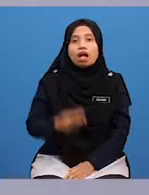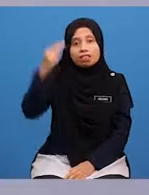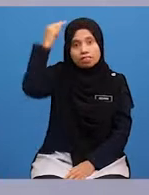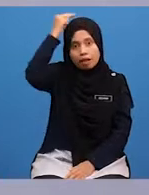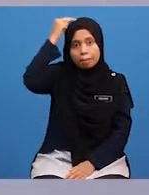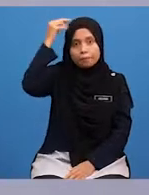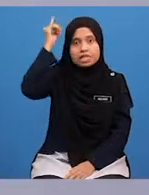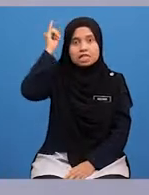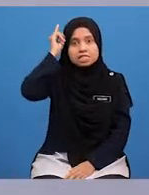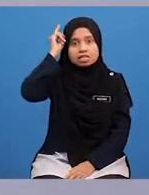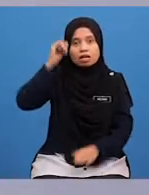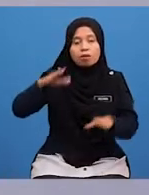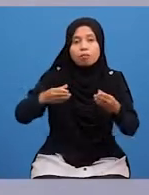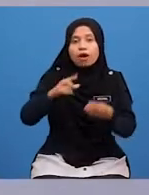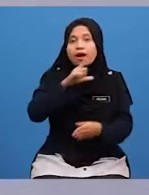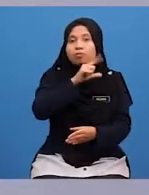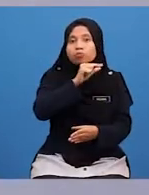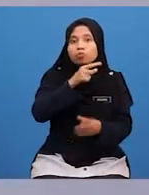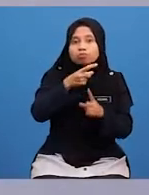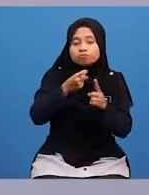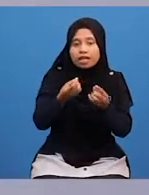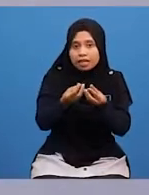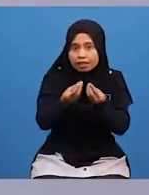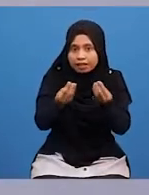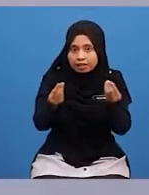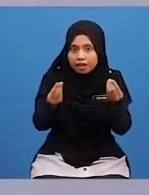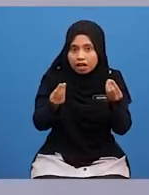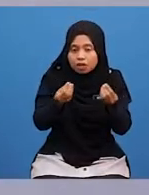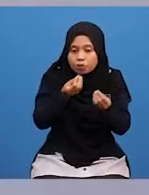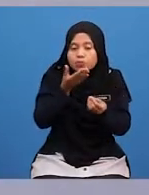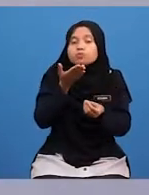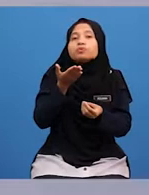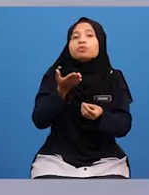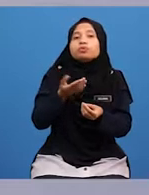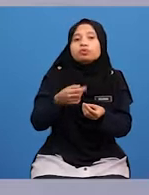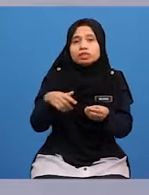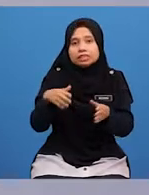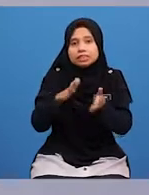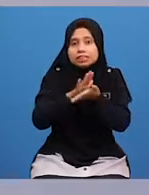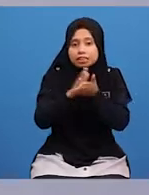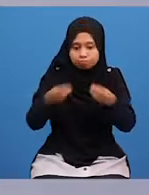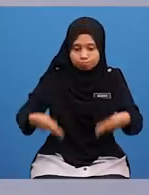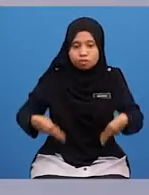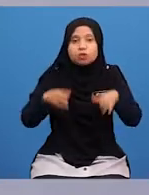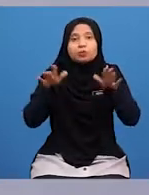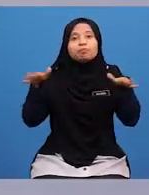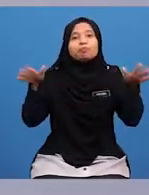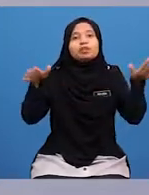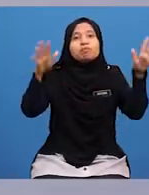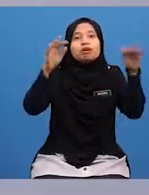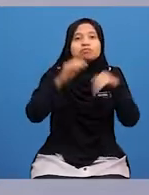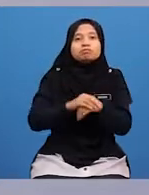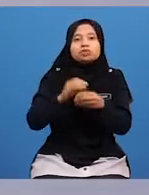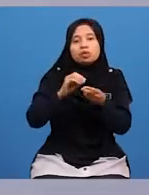Nabi Isa membuat burung daripada tanah, kemudian meniupnya, lalu burung itu hidup.